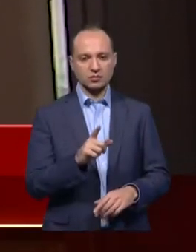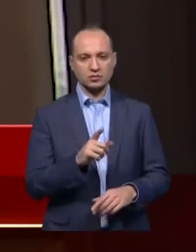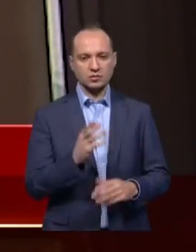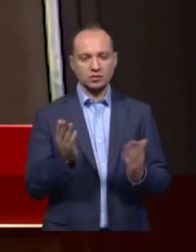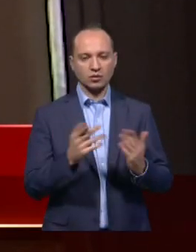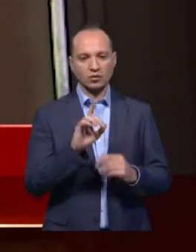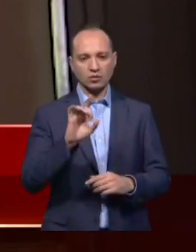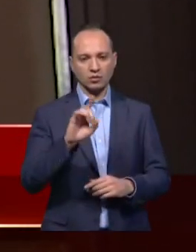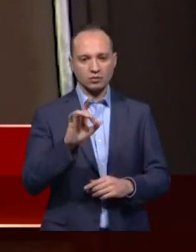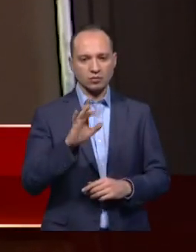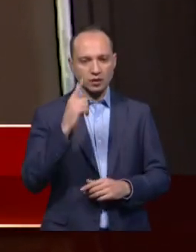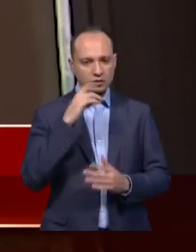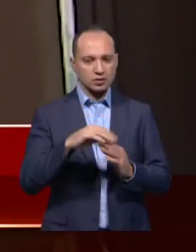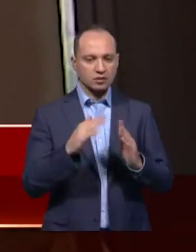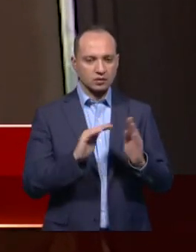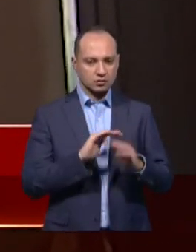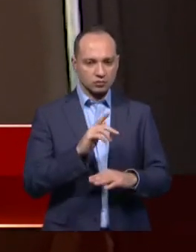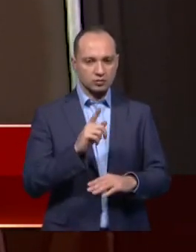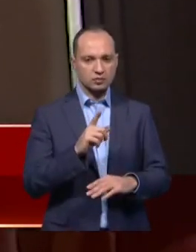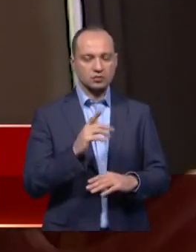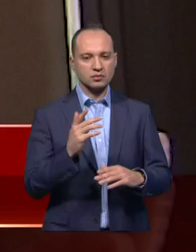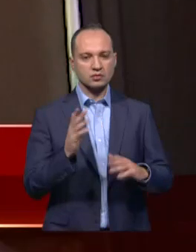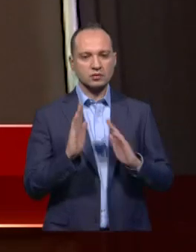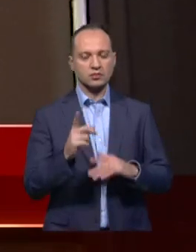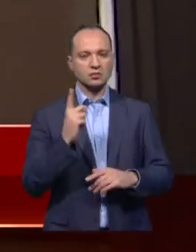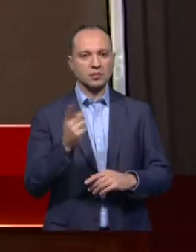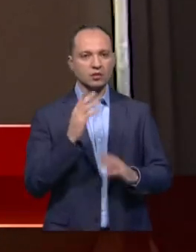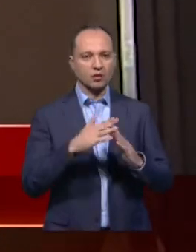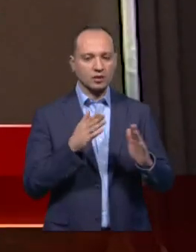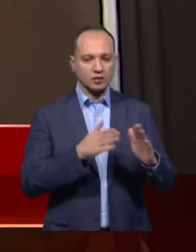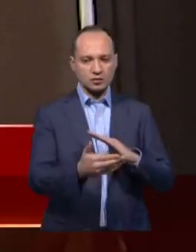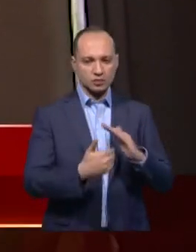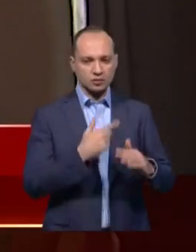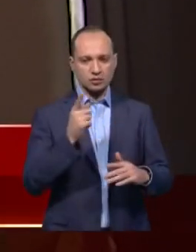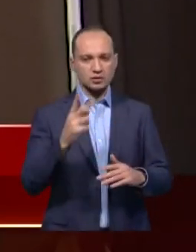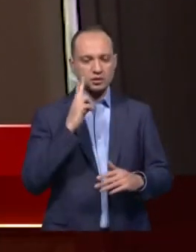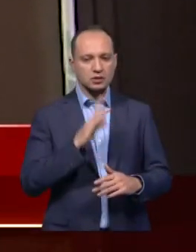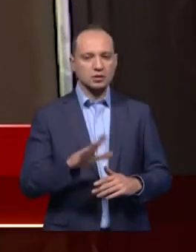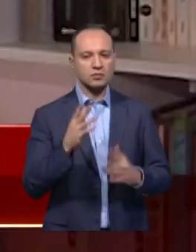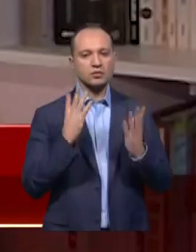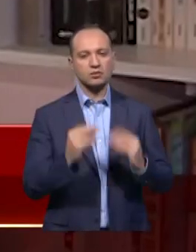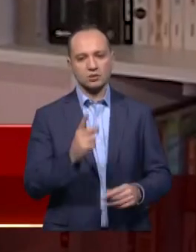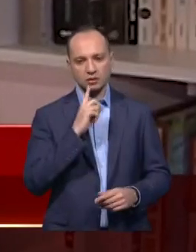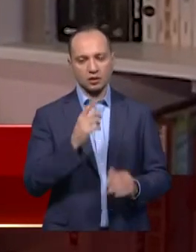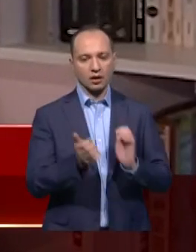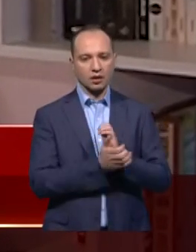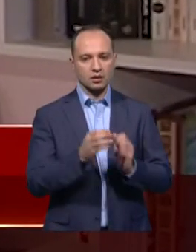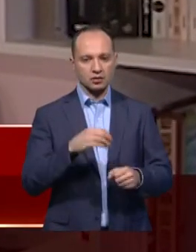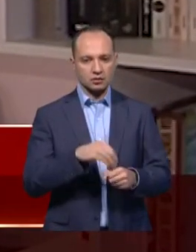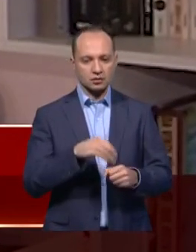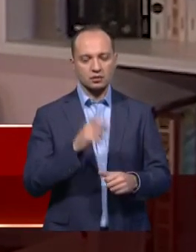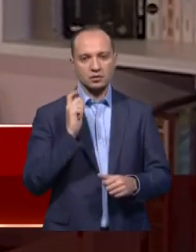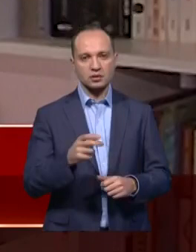onun mesela 15 gibi evde yaşıyor Sabiha işte sürekli birileri Eve girip çıkıyor zaten o izolasyon olmayacaktır aile